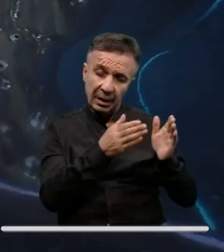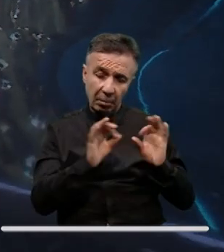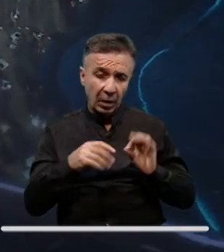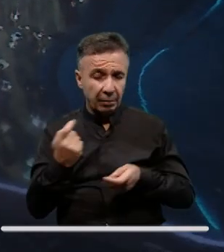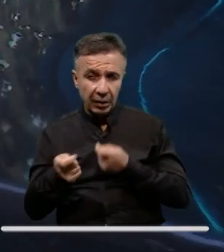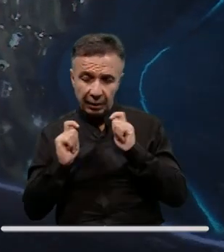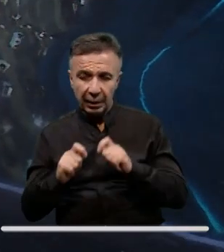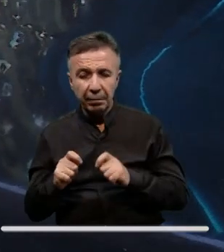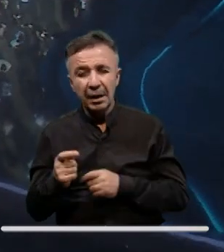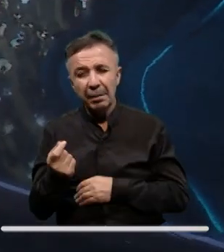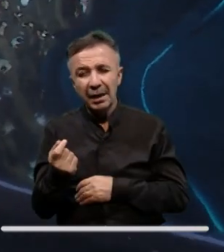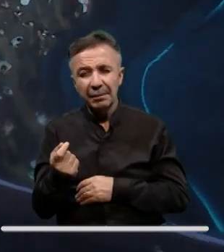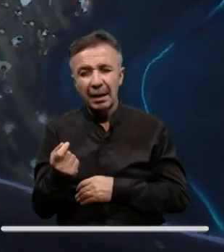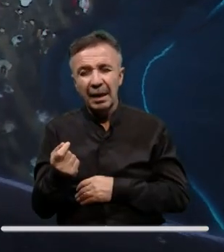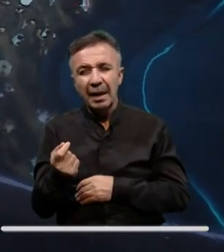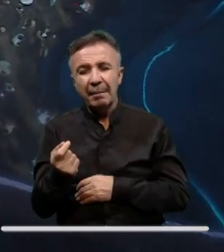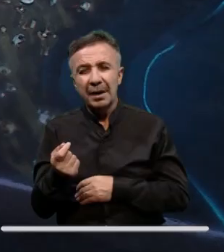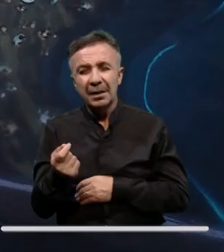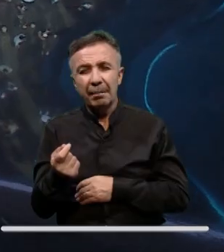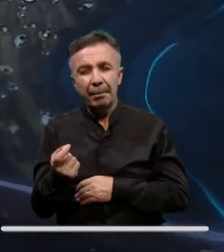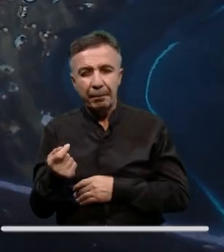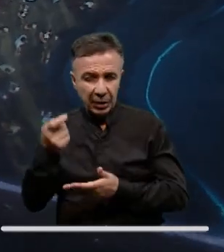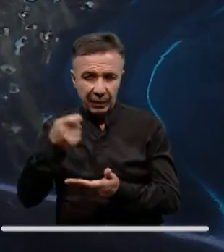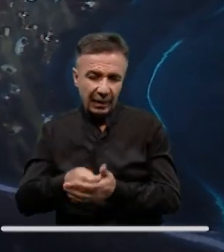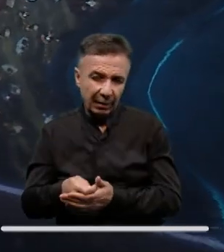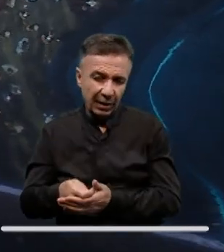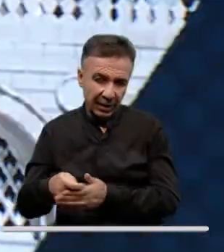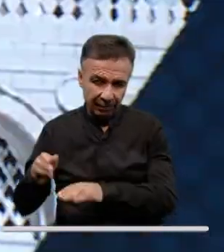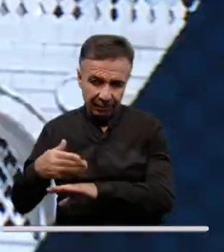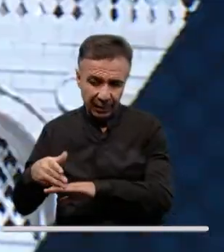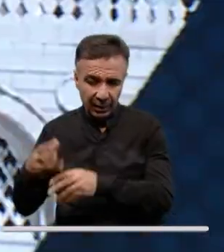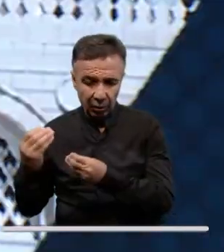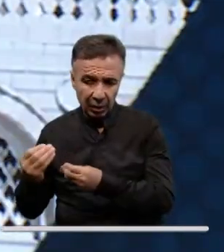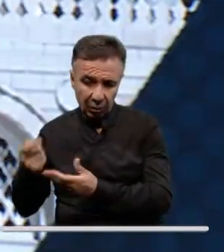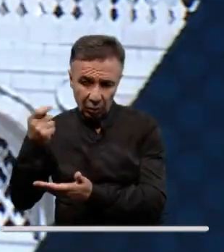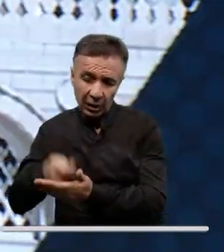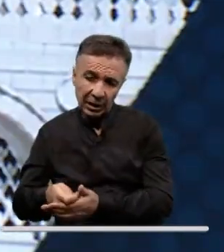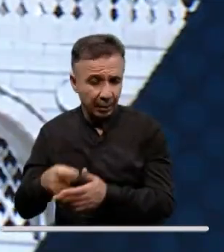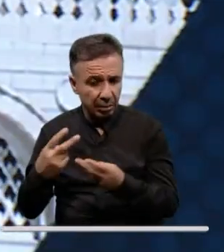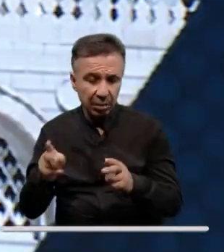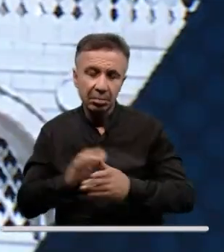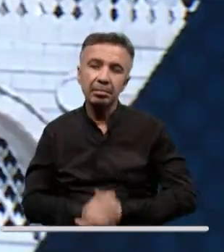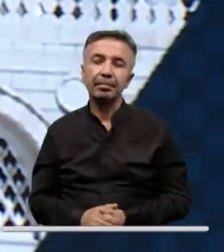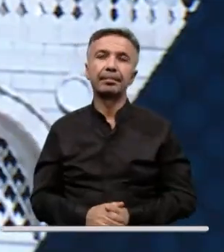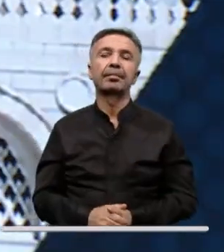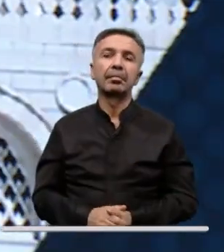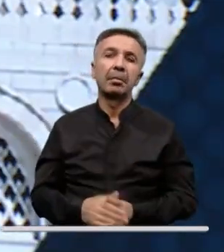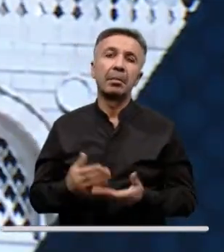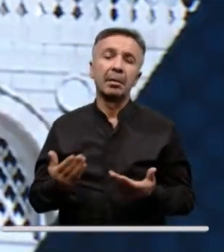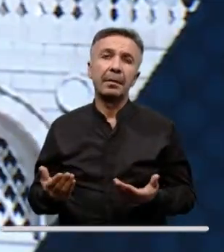miktar peşin verip gerisini vadeli olarak eee ödemekte bir sakınca bulunmamaktadır Tabii